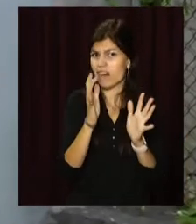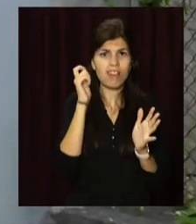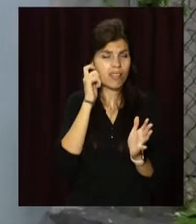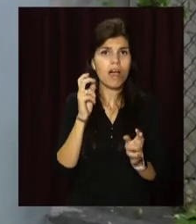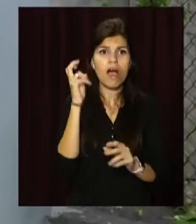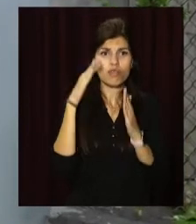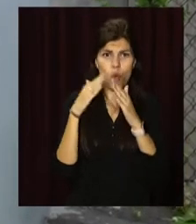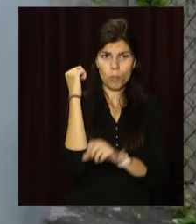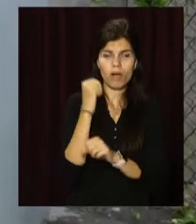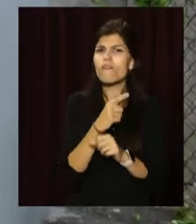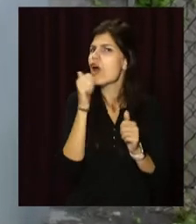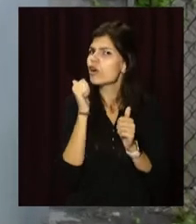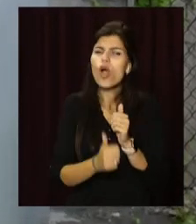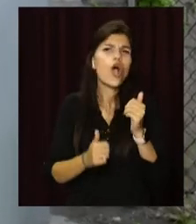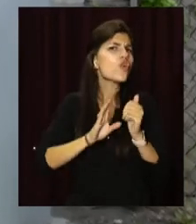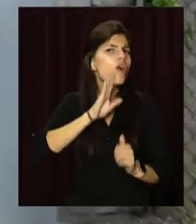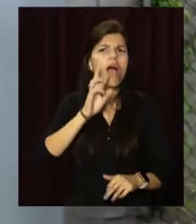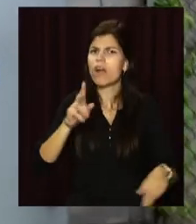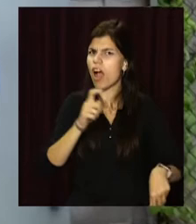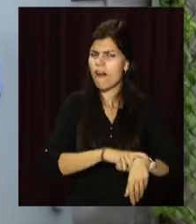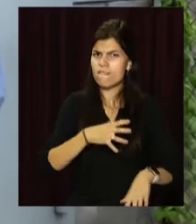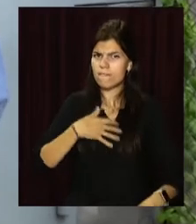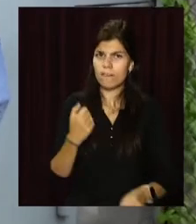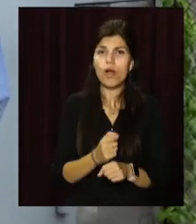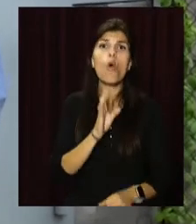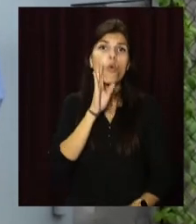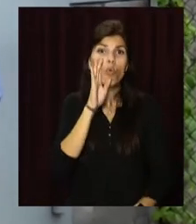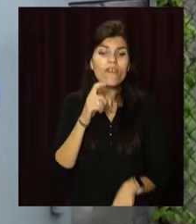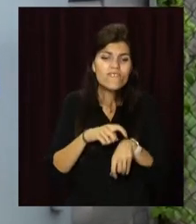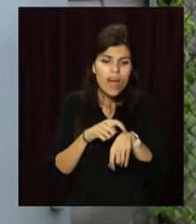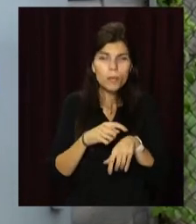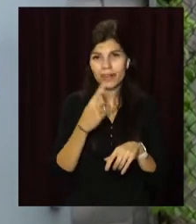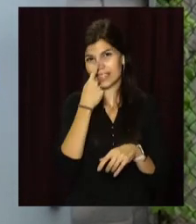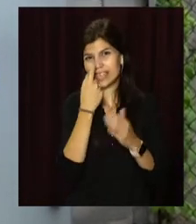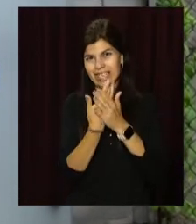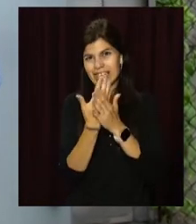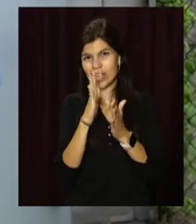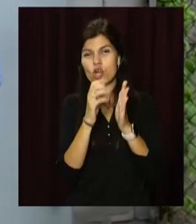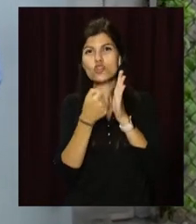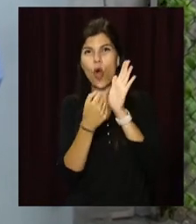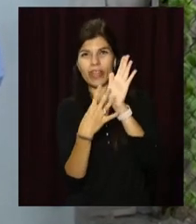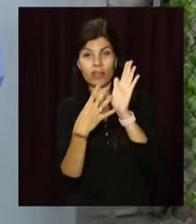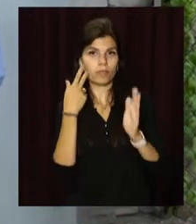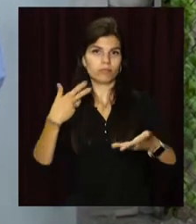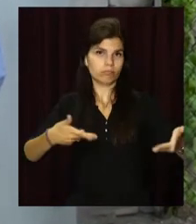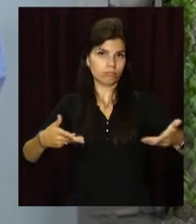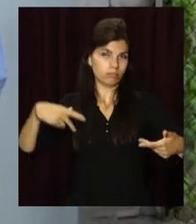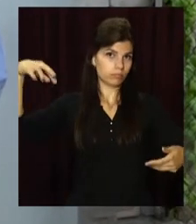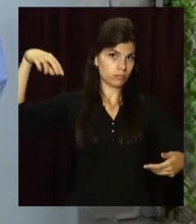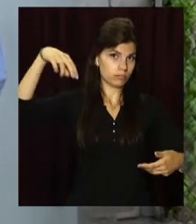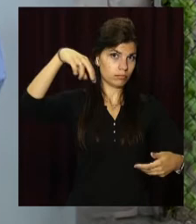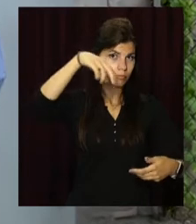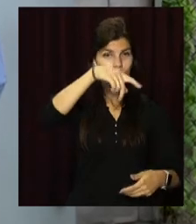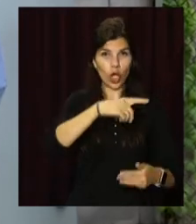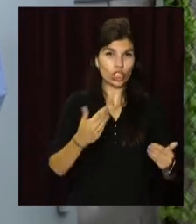Вона як часи, кожного ранку, якщо хочеш так її побачити, десь приблизно до 9-ї вона прямує, вона десь тут на Дніпробуді